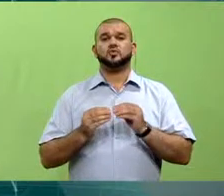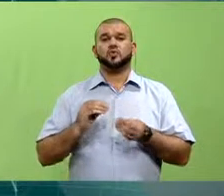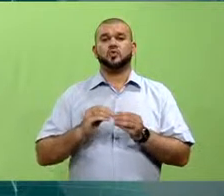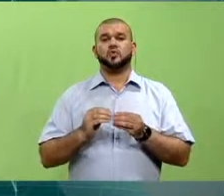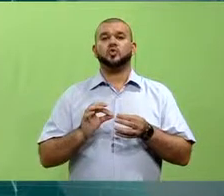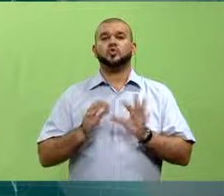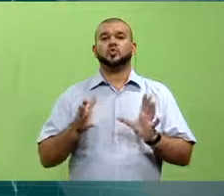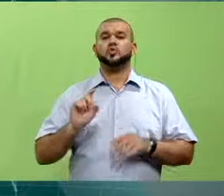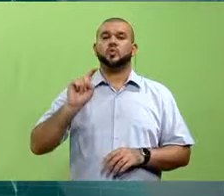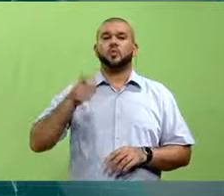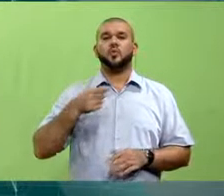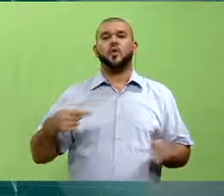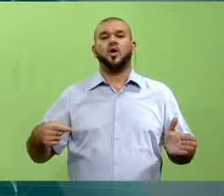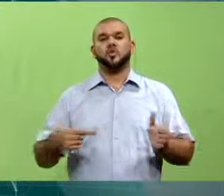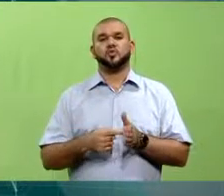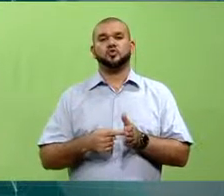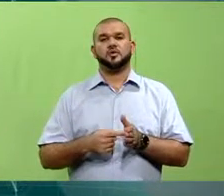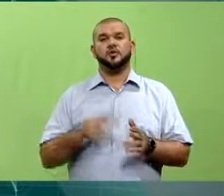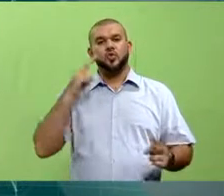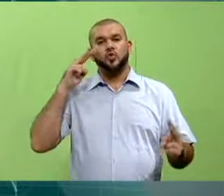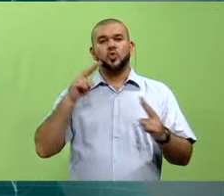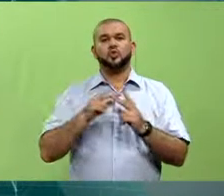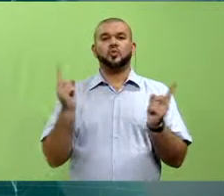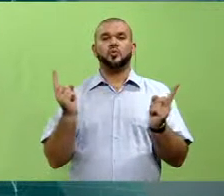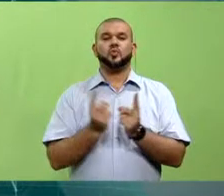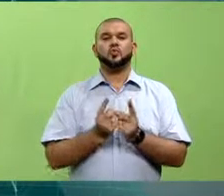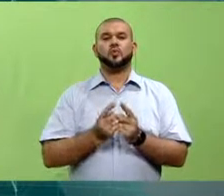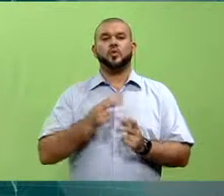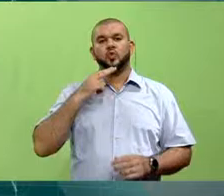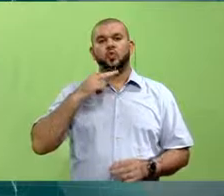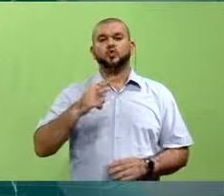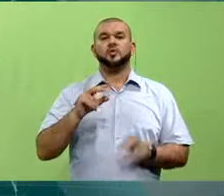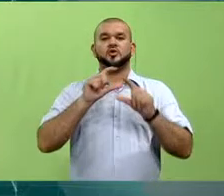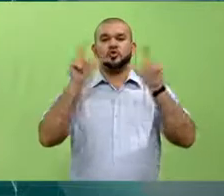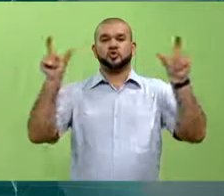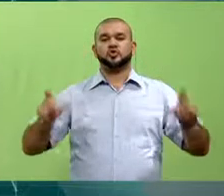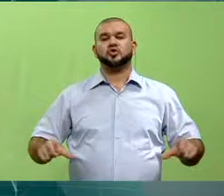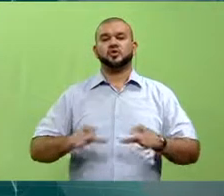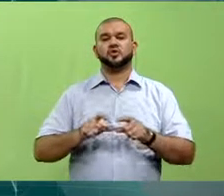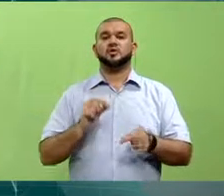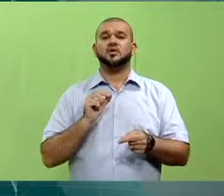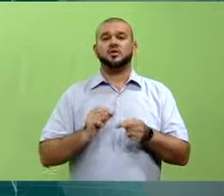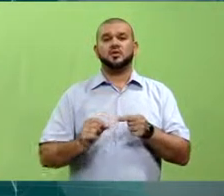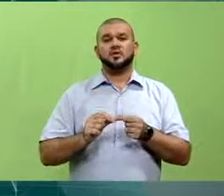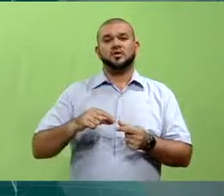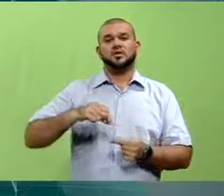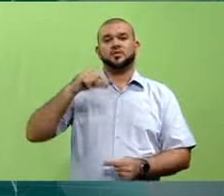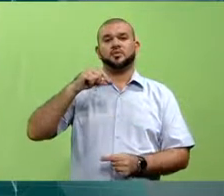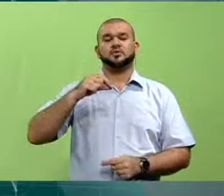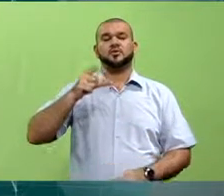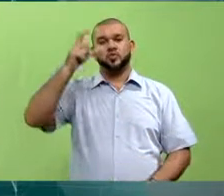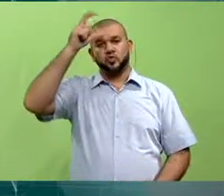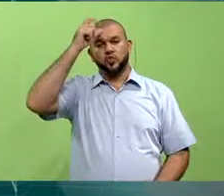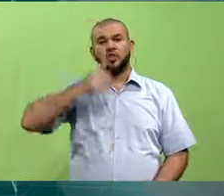Kıbrıs sorununa çözüm bulma amaçlı müzakereler çerçevesinde Kıbrıslı Türk lider Mustafa Akıncı